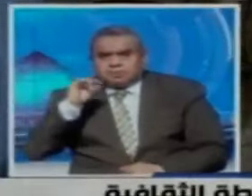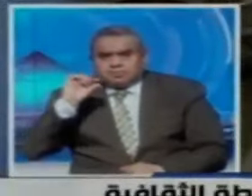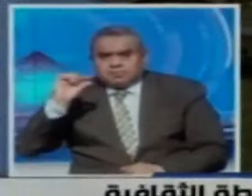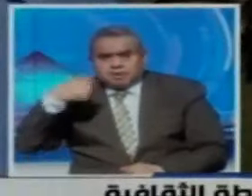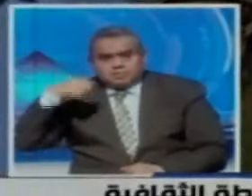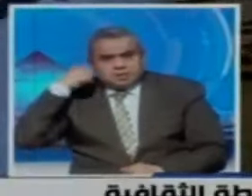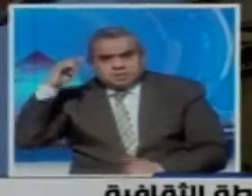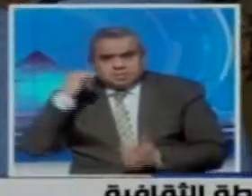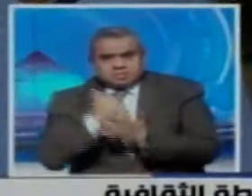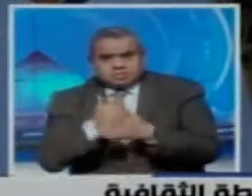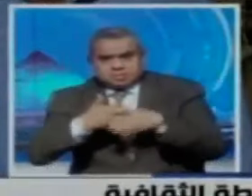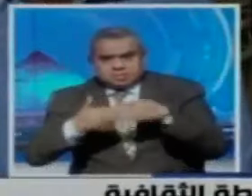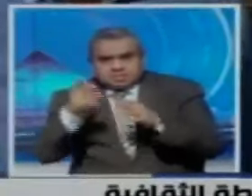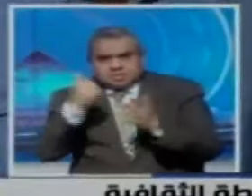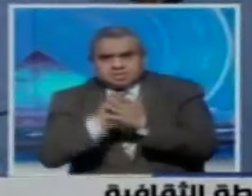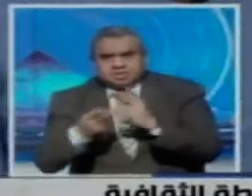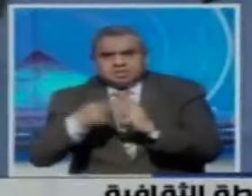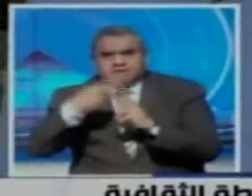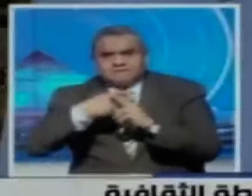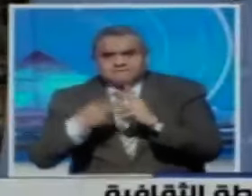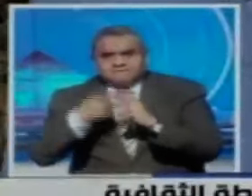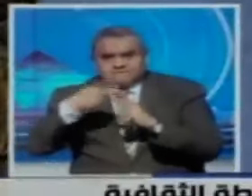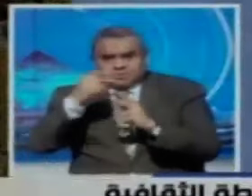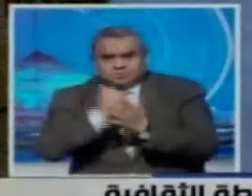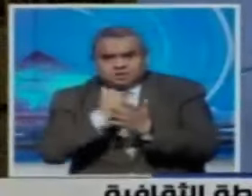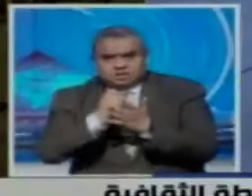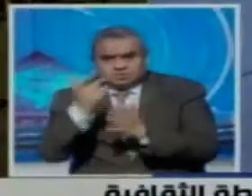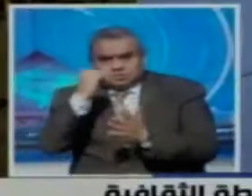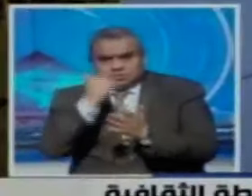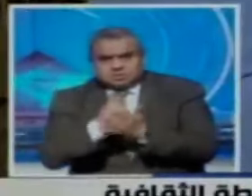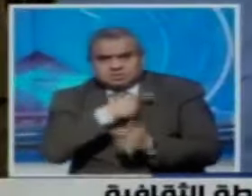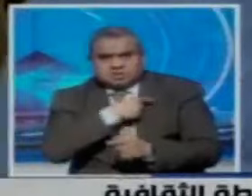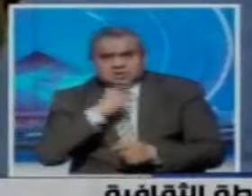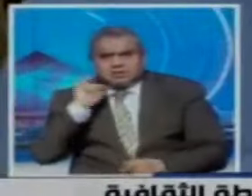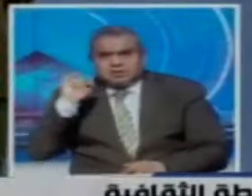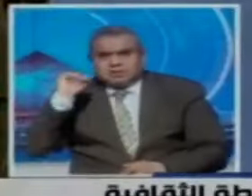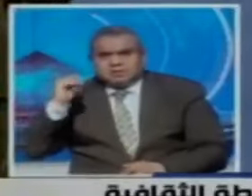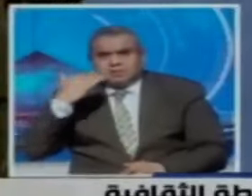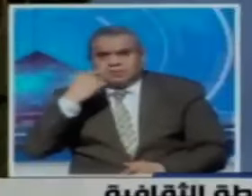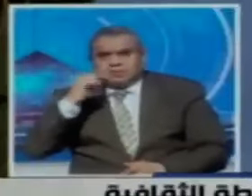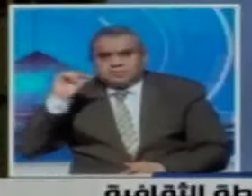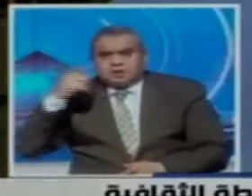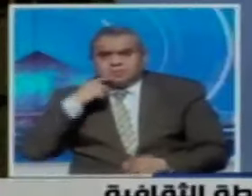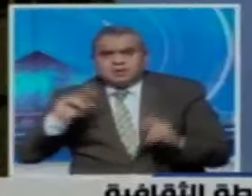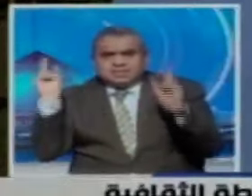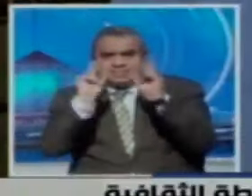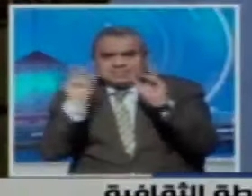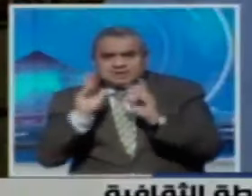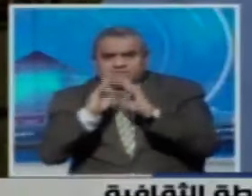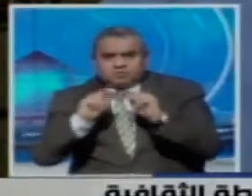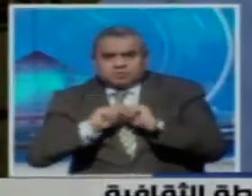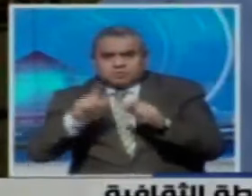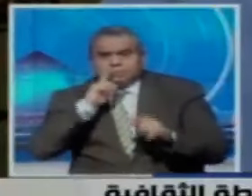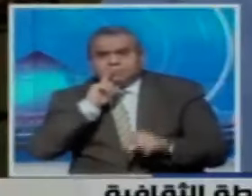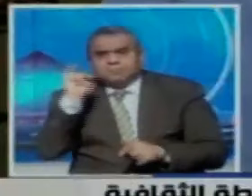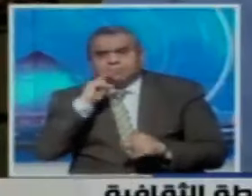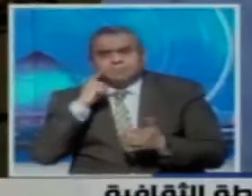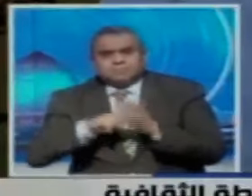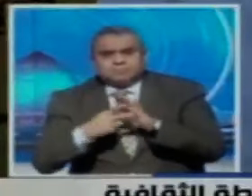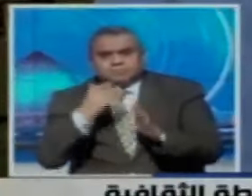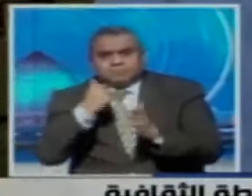مدير إحدى المنشآت الفندقية داخل مدينة العالمين. أستاذ محمد، تحياتي لحضرتك، شرفنا على شاشة التلفزيون المصري. وخلينا نتكلم على جزئية